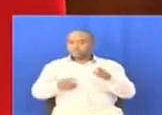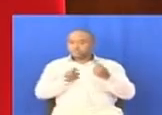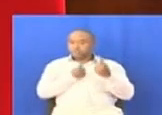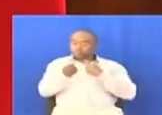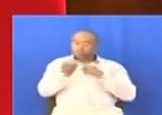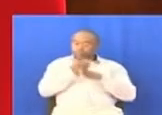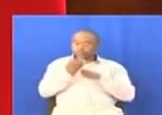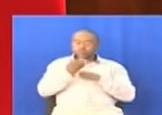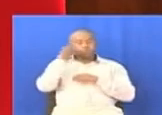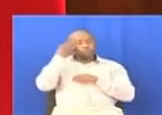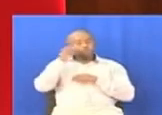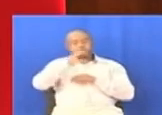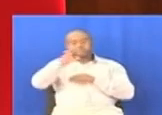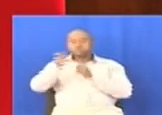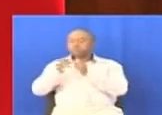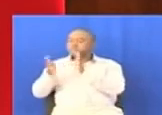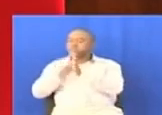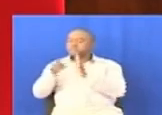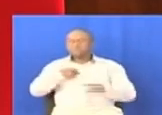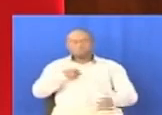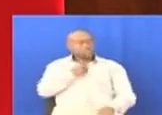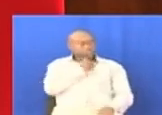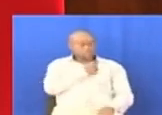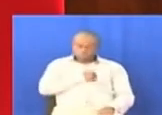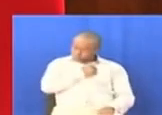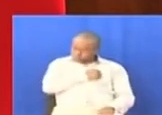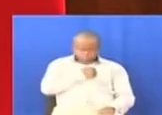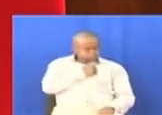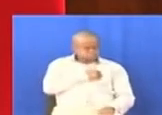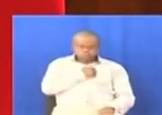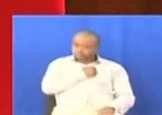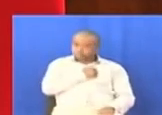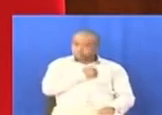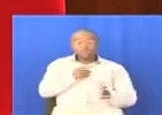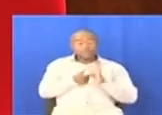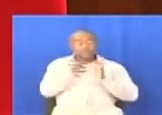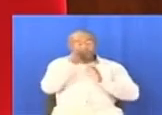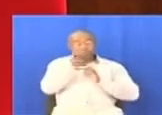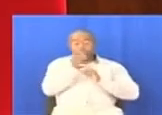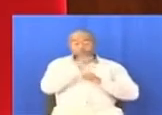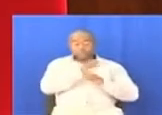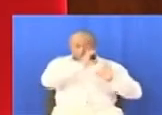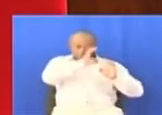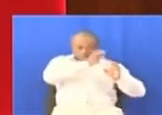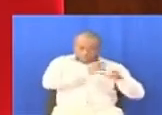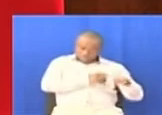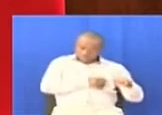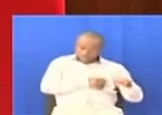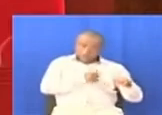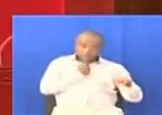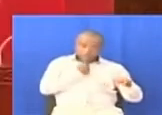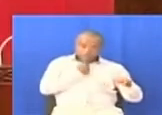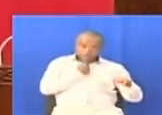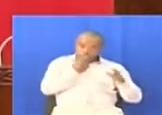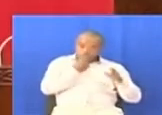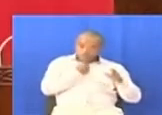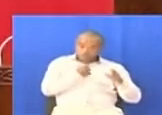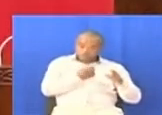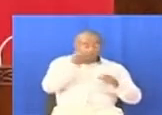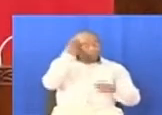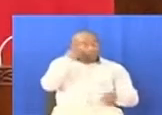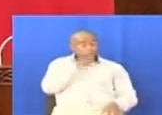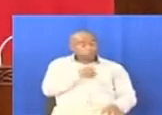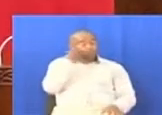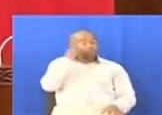wa corona. Nikasikitika sana. Ukiwaangalia wanasayansi wengine wanasema, kuna wanasayansi wa nchi moja wamegundua kwamba